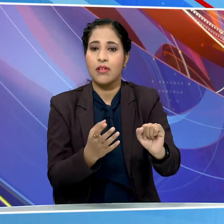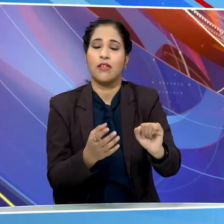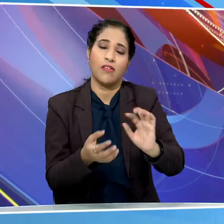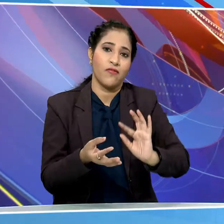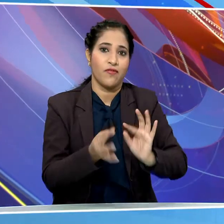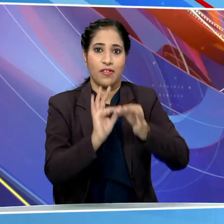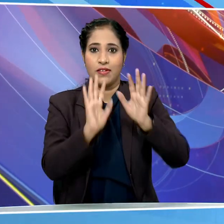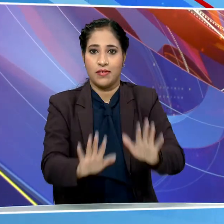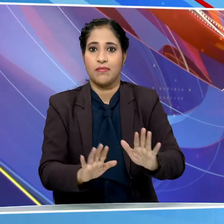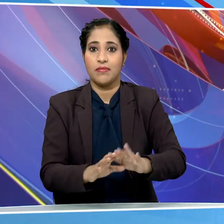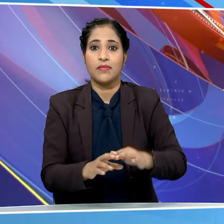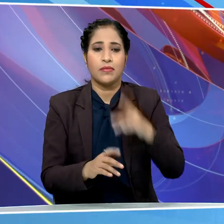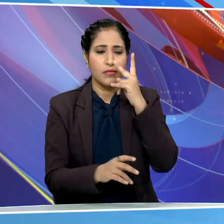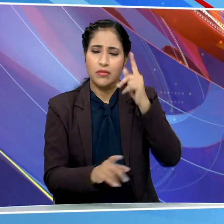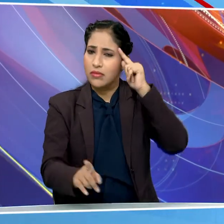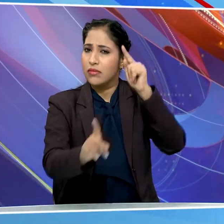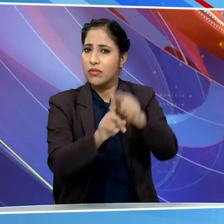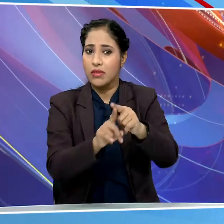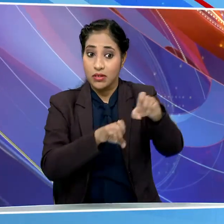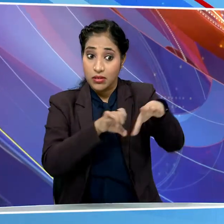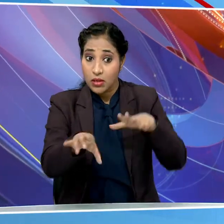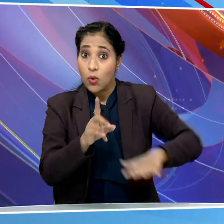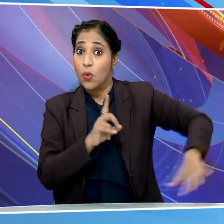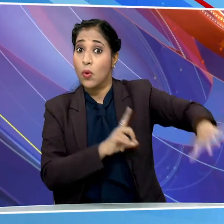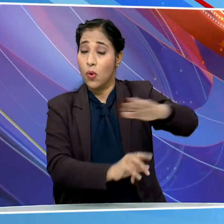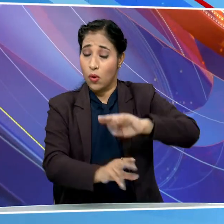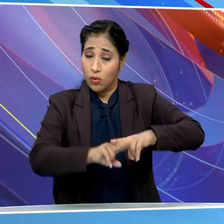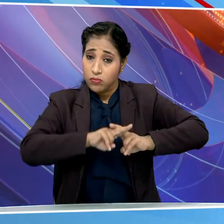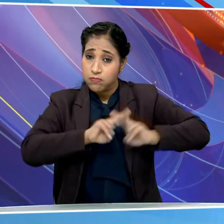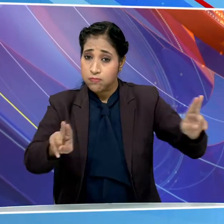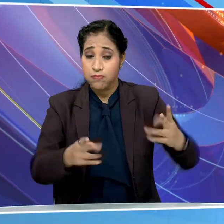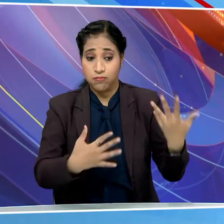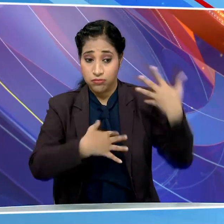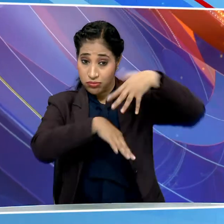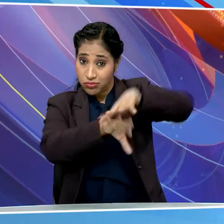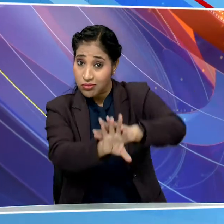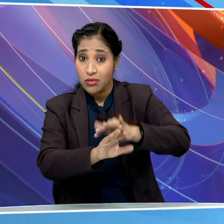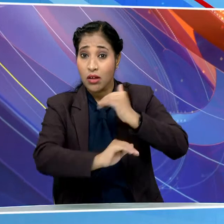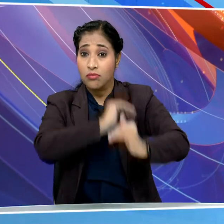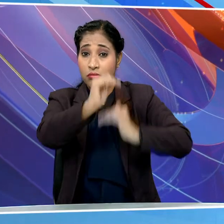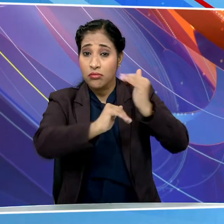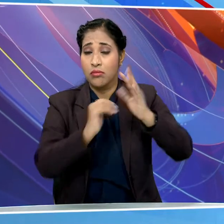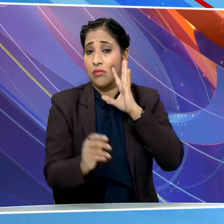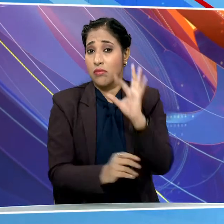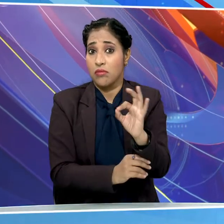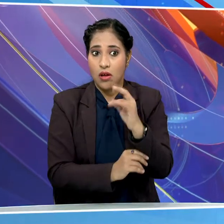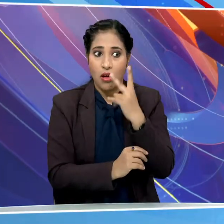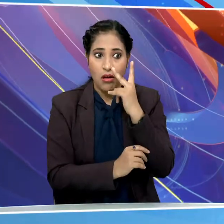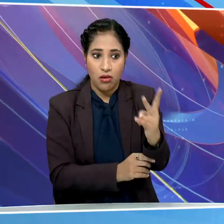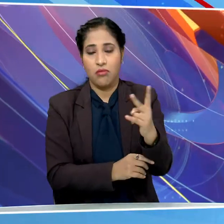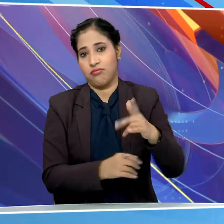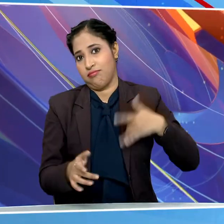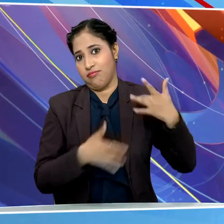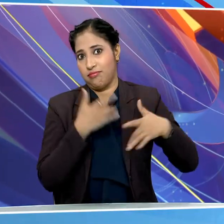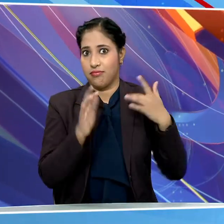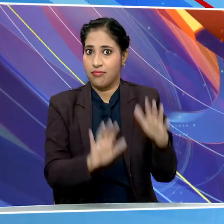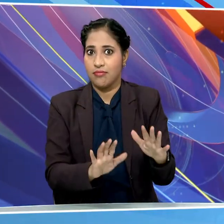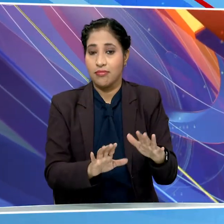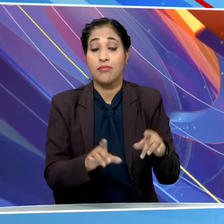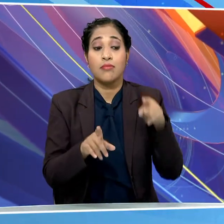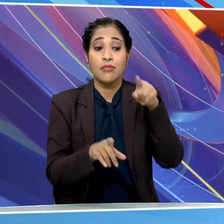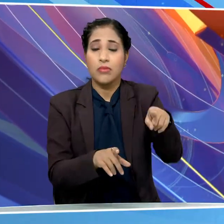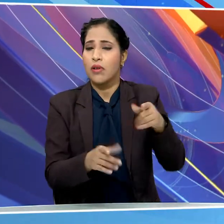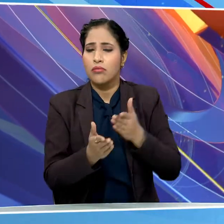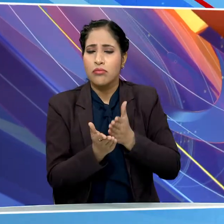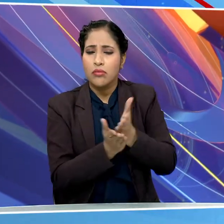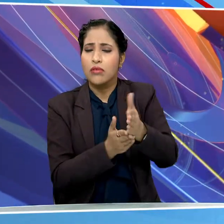सस्टेनेबल। ये लक्ष्य शहरों के संपूर्ण और समावेशी विकास के महत्व को रेखांकित करता है। इस